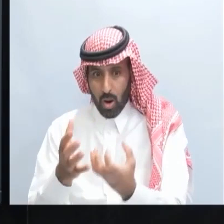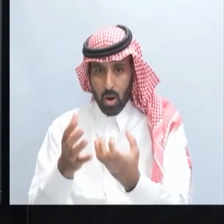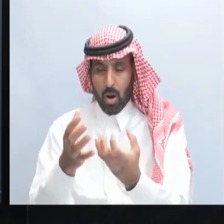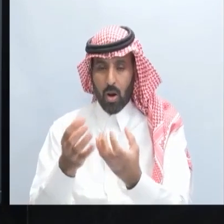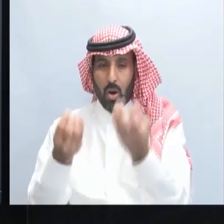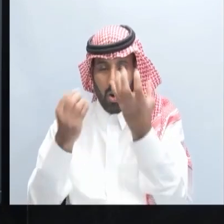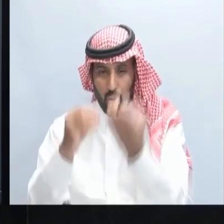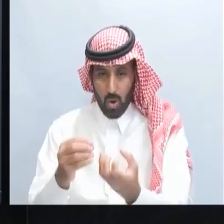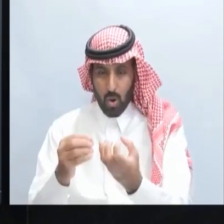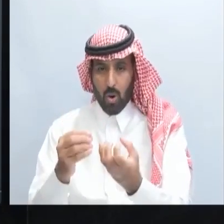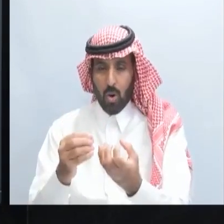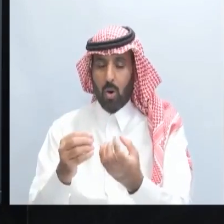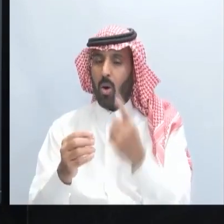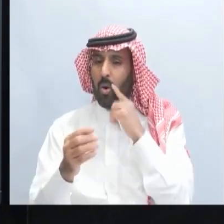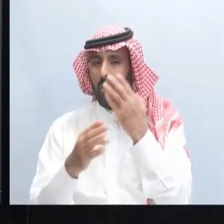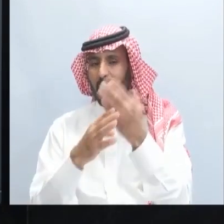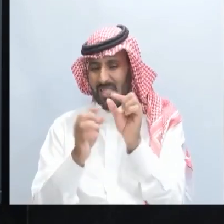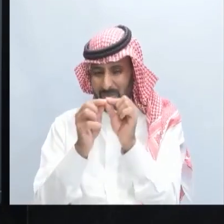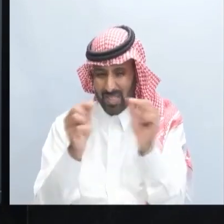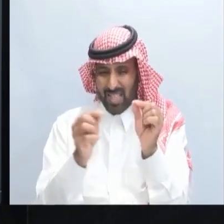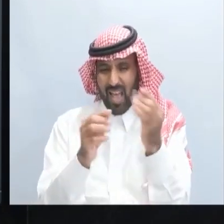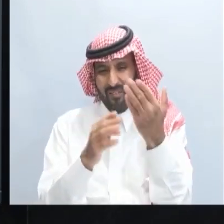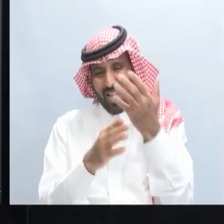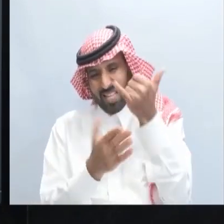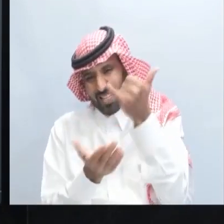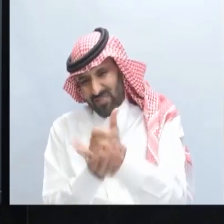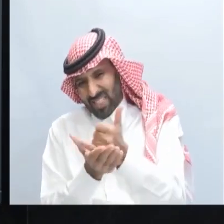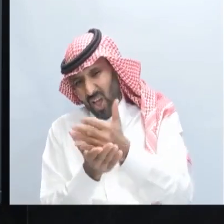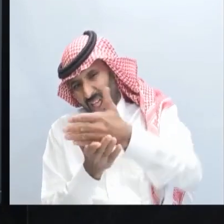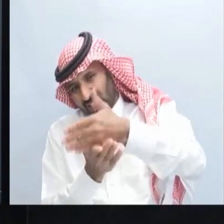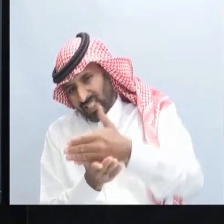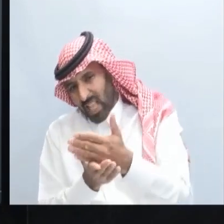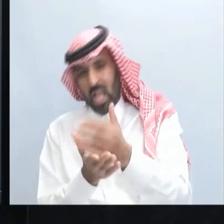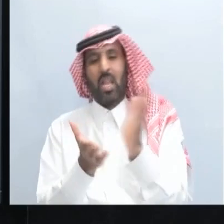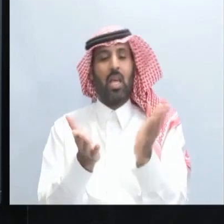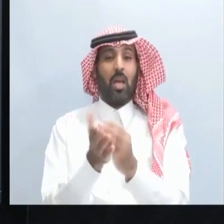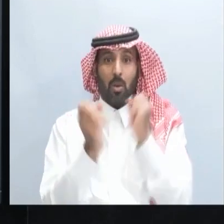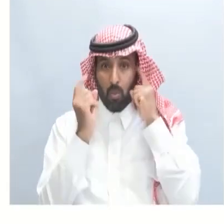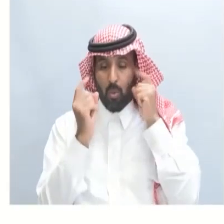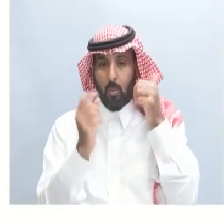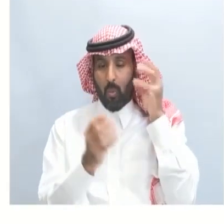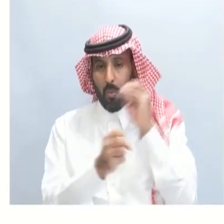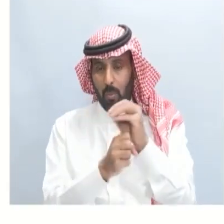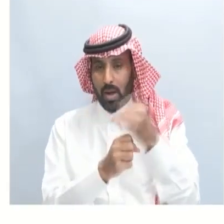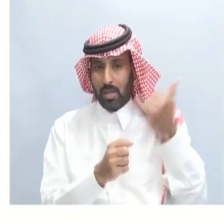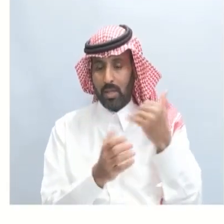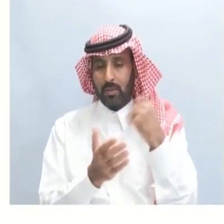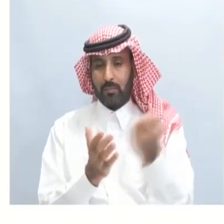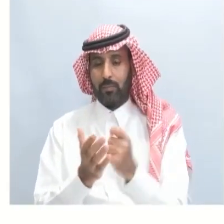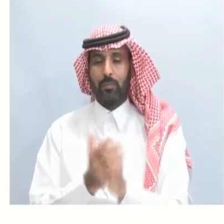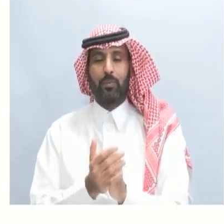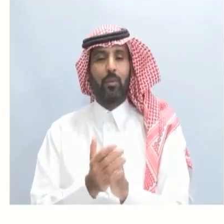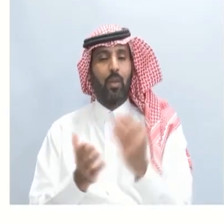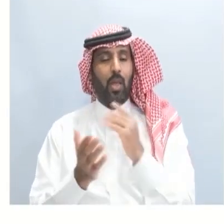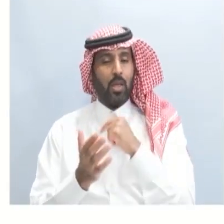او الكتله كلما قلت مسافه المسؤوله عن الاتزان هذهه المعلومه جدا مهمه سنثبت الان ايضا هنا